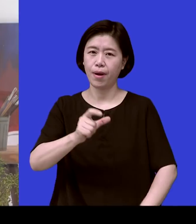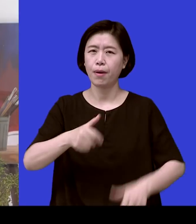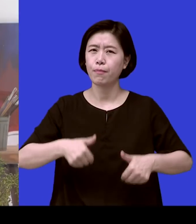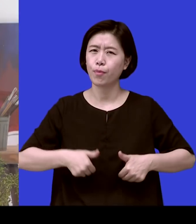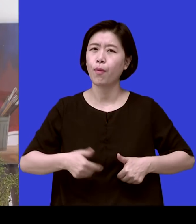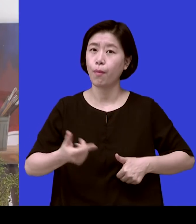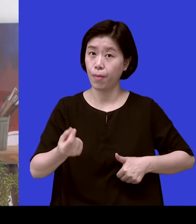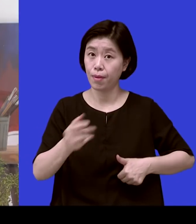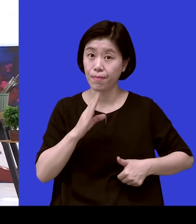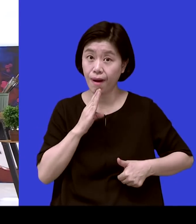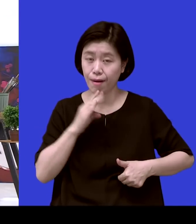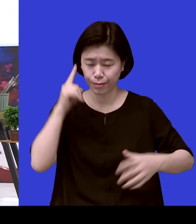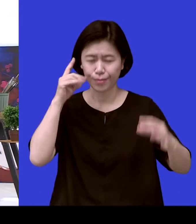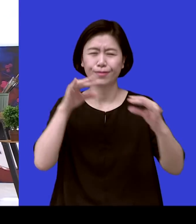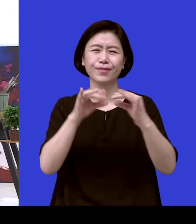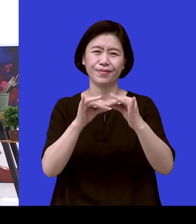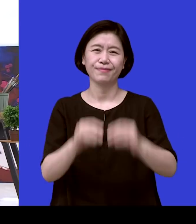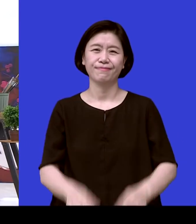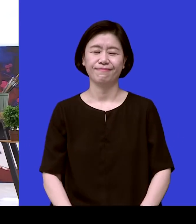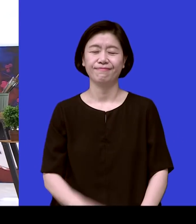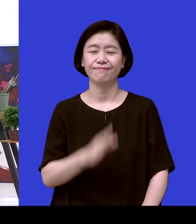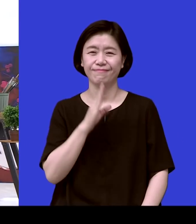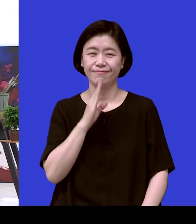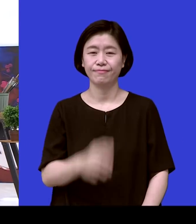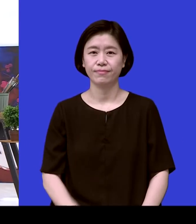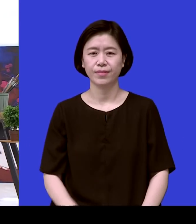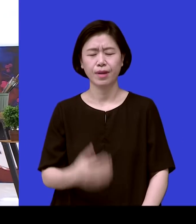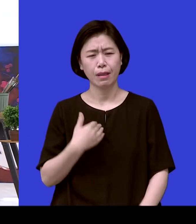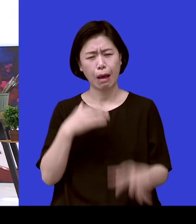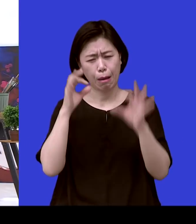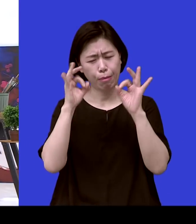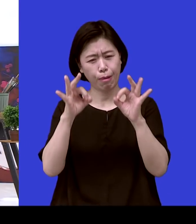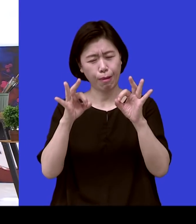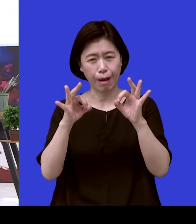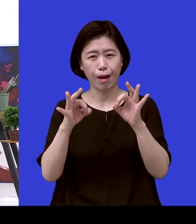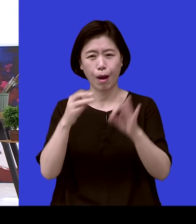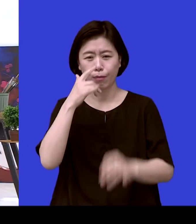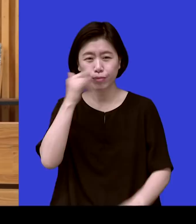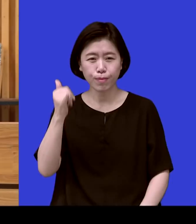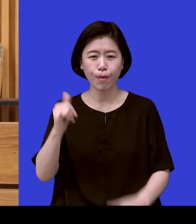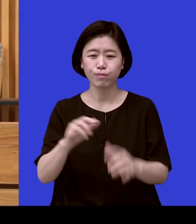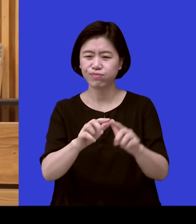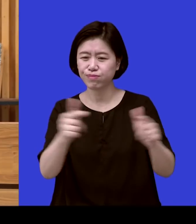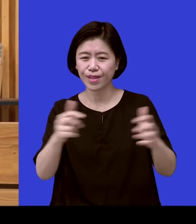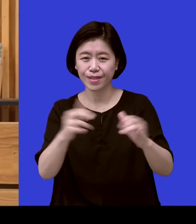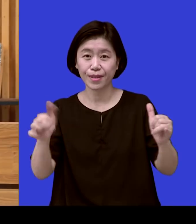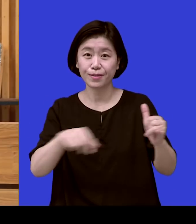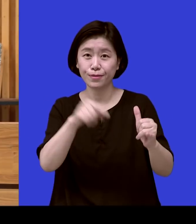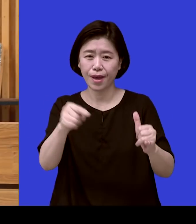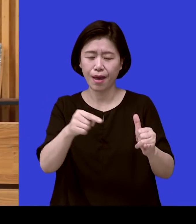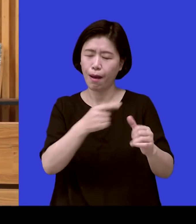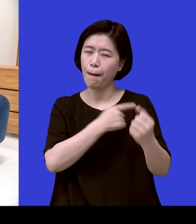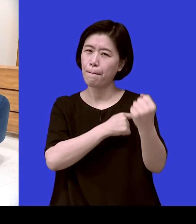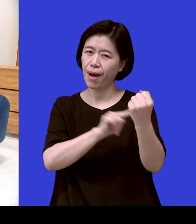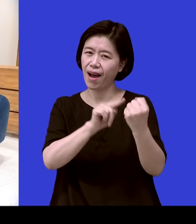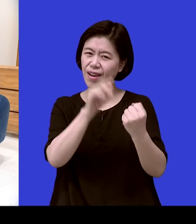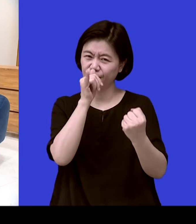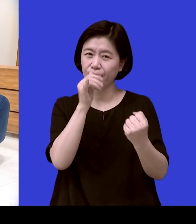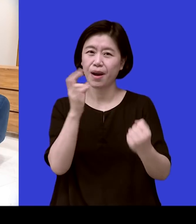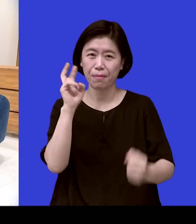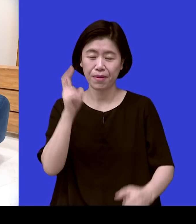갑자기 동의가 되는데요. 그렇죠? 네. 예, 확 와닿죠. 네, 제가 볼 때는 면허 취소되는 부모님 많습니다. 맞습니다. 네. 네.